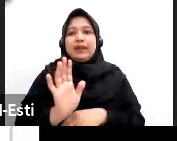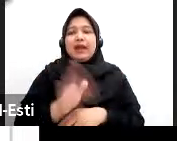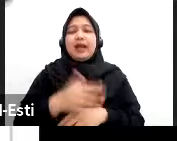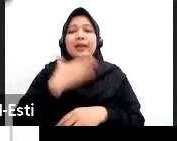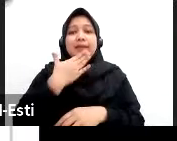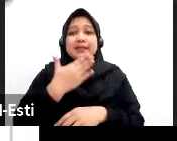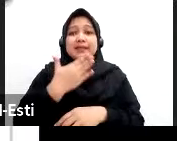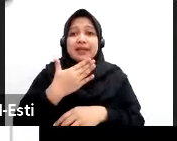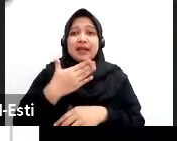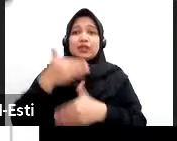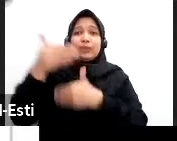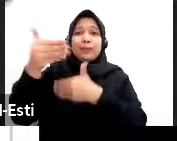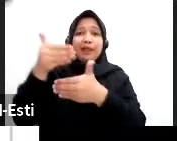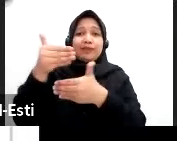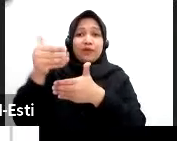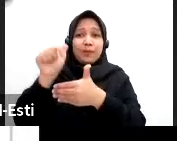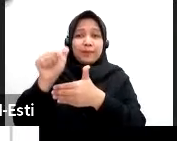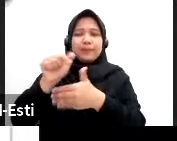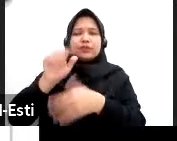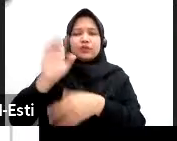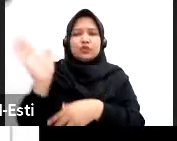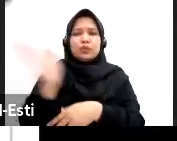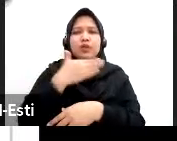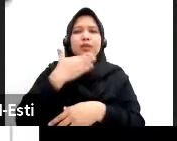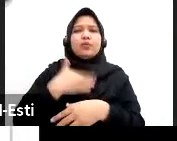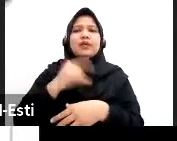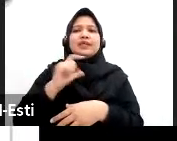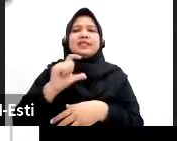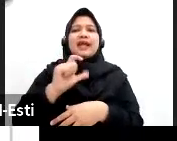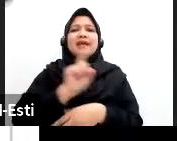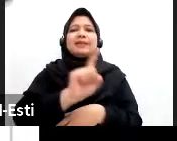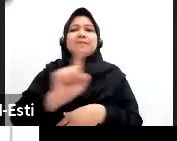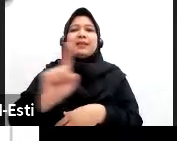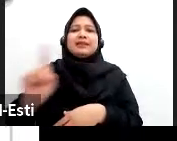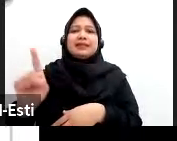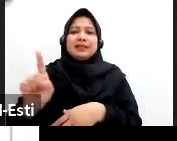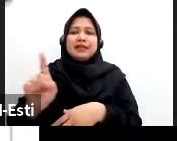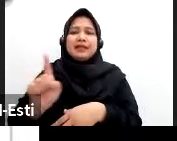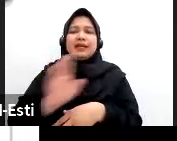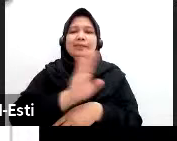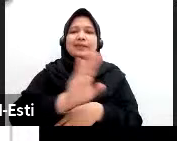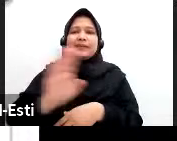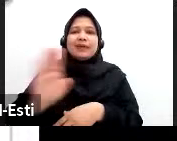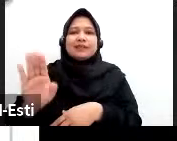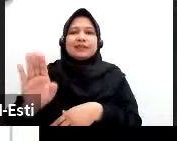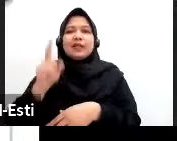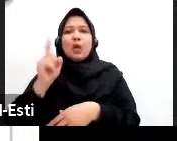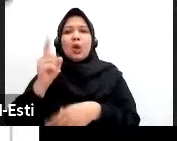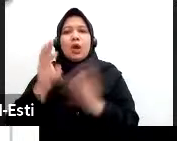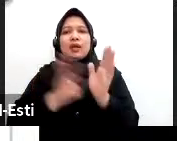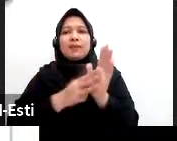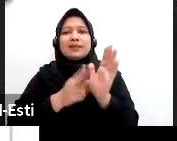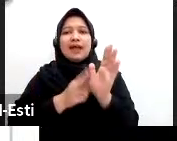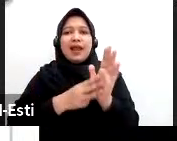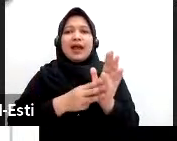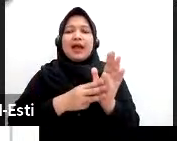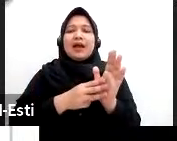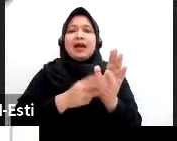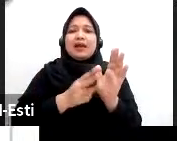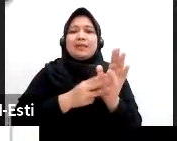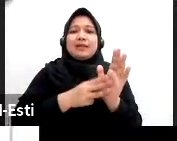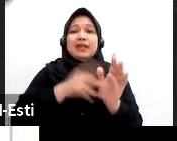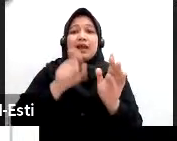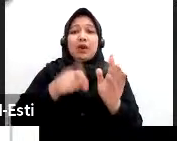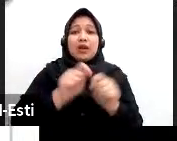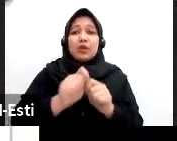mempunyai apa namanya punya mekanisme sendiri bagaimana menyelesaikan sengketa ada dari konsumen kepada